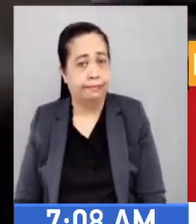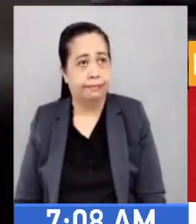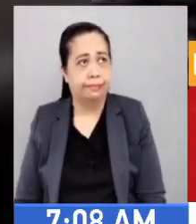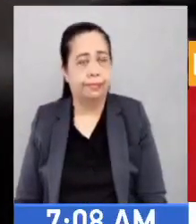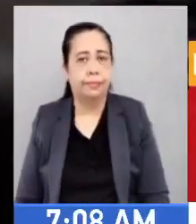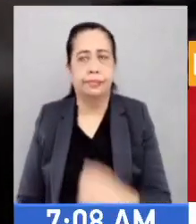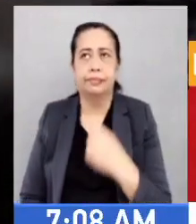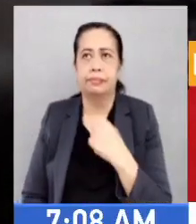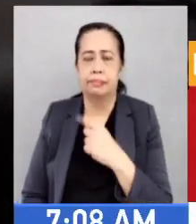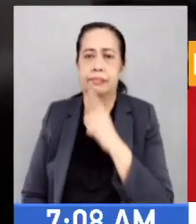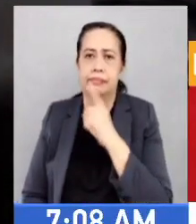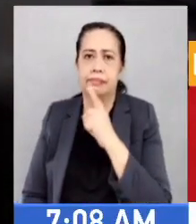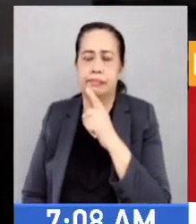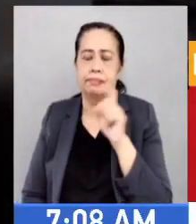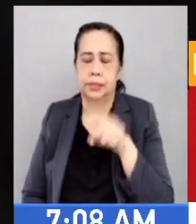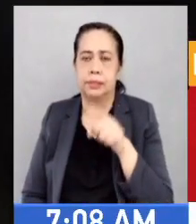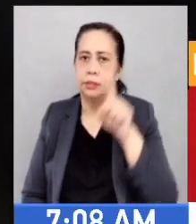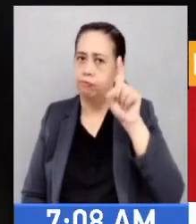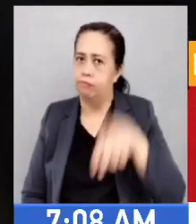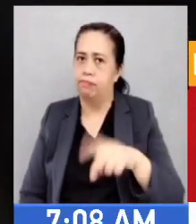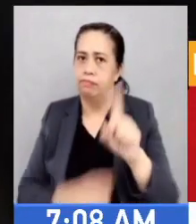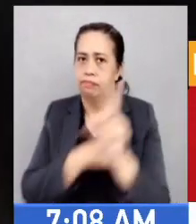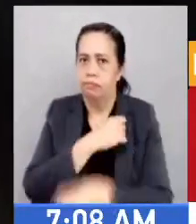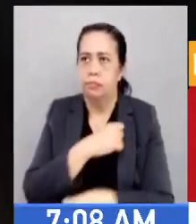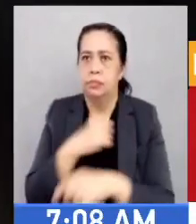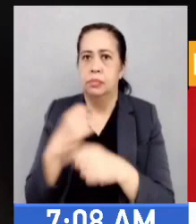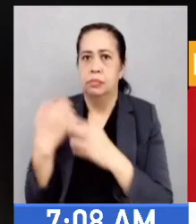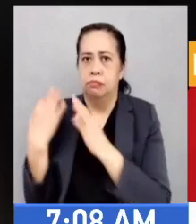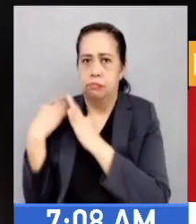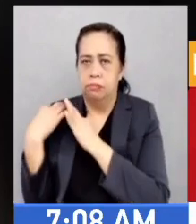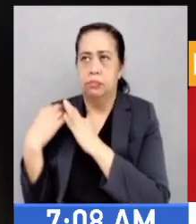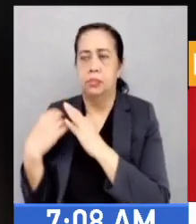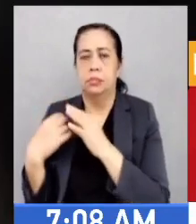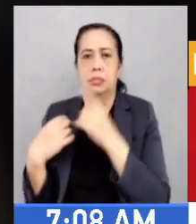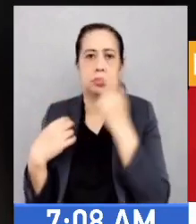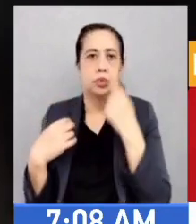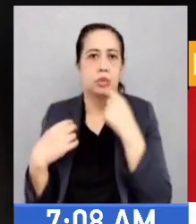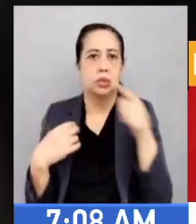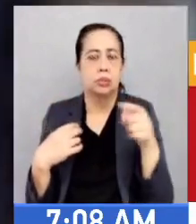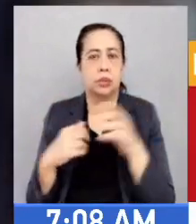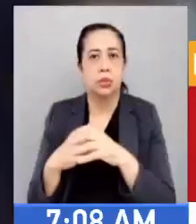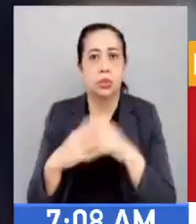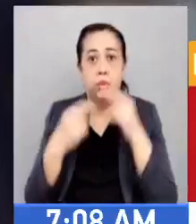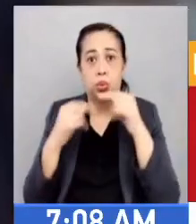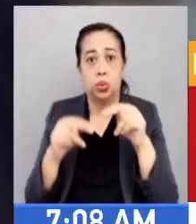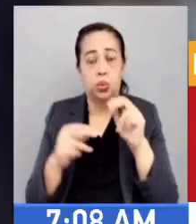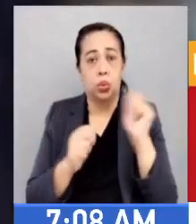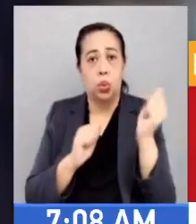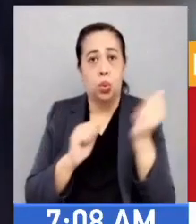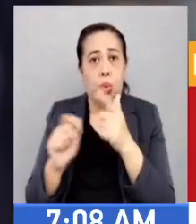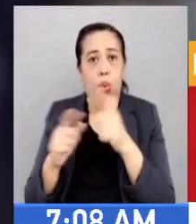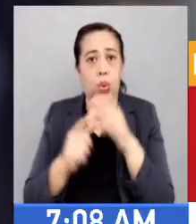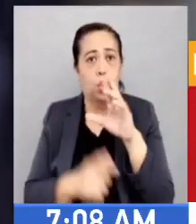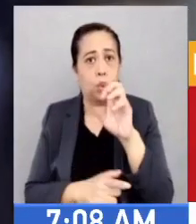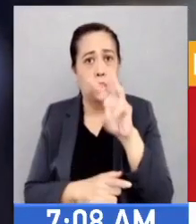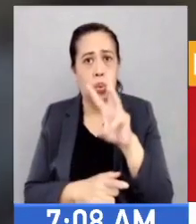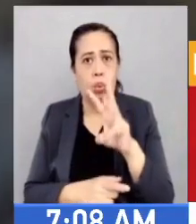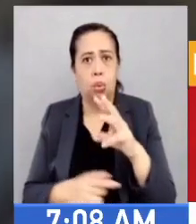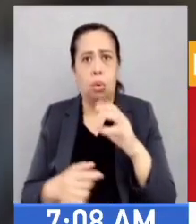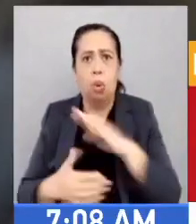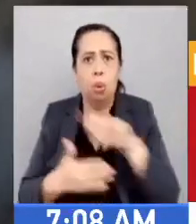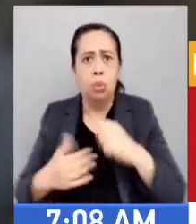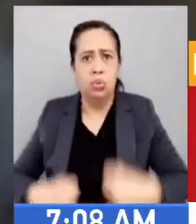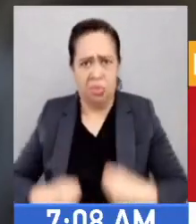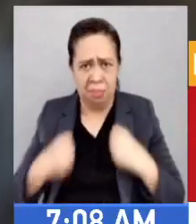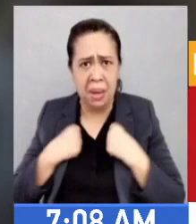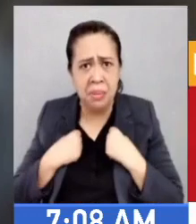Talagang meron po talaga. Kasi sabi po doon sa balita, lahat po ng crew is survive.